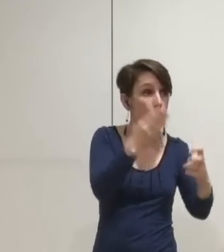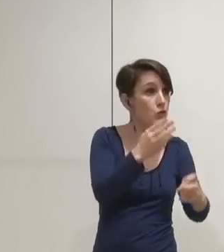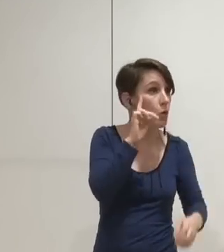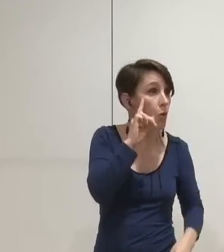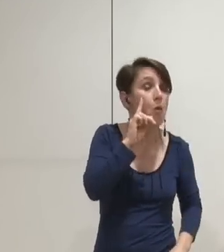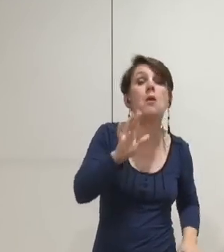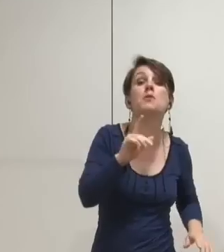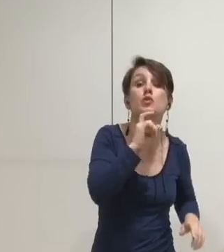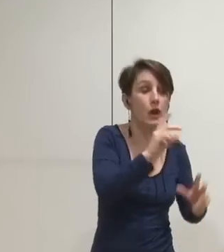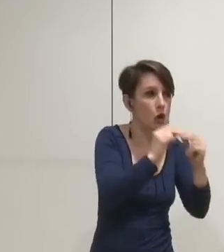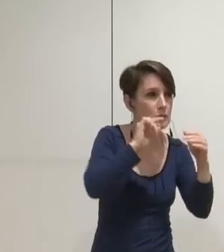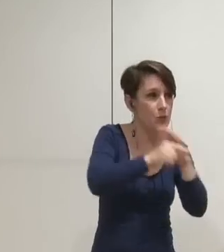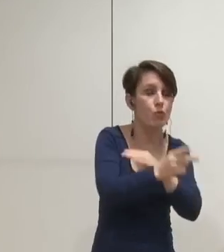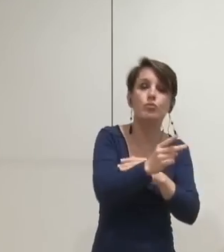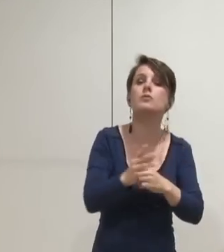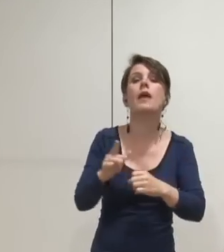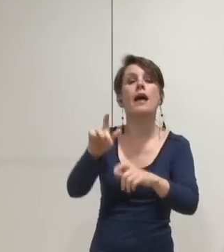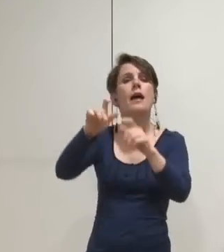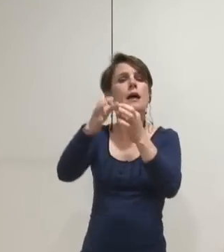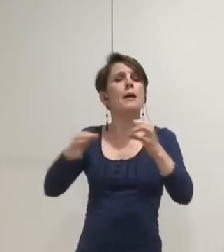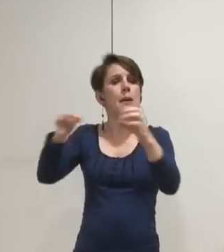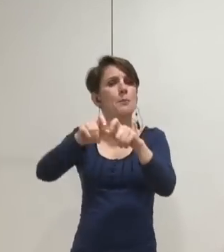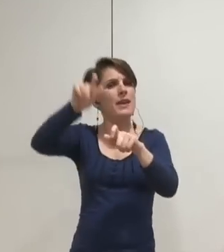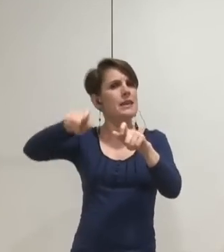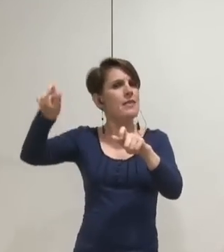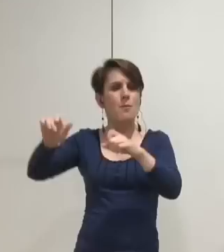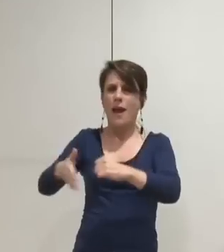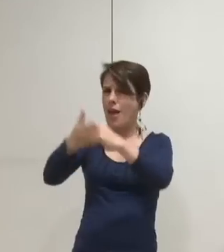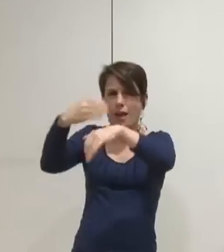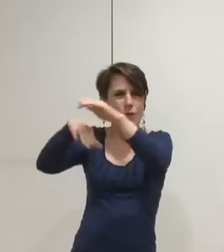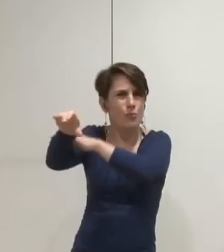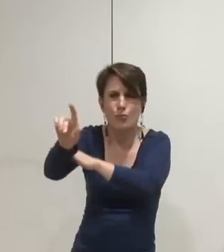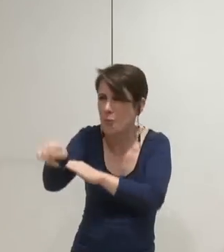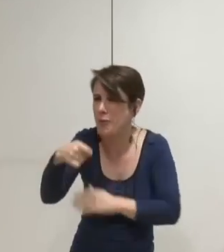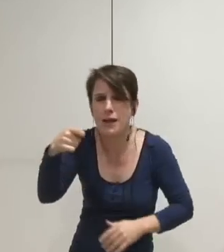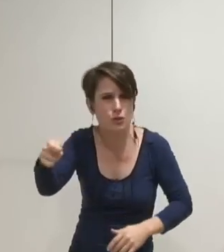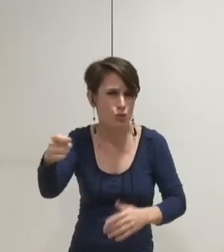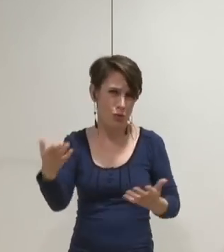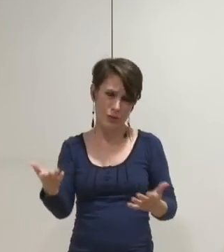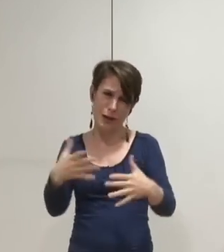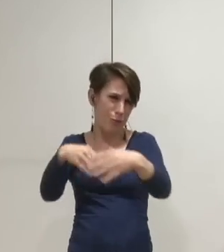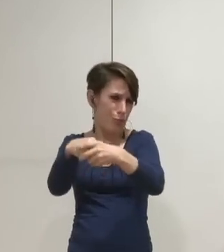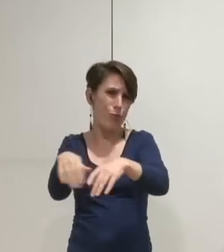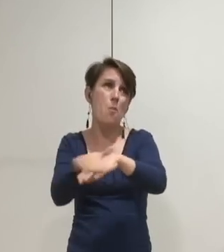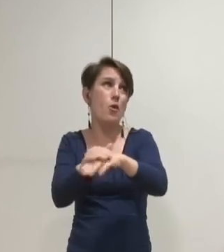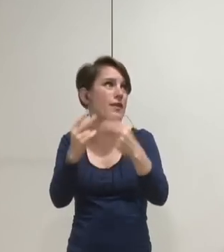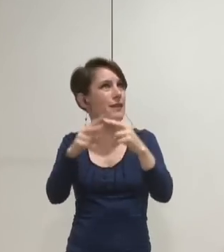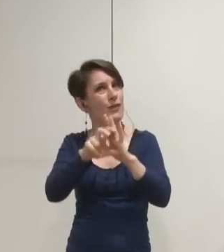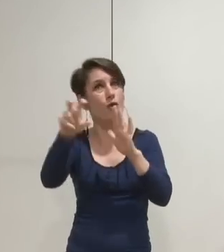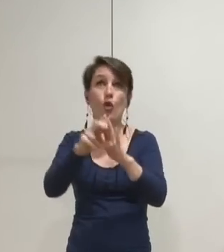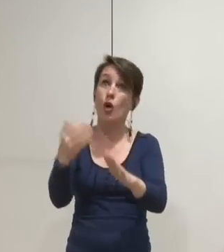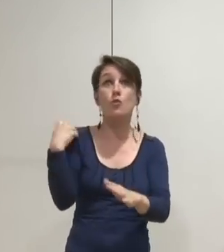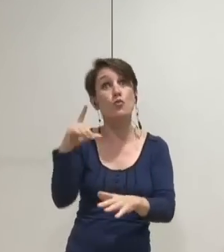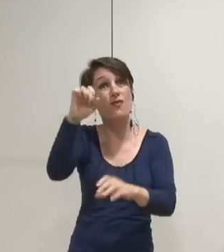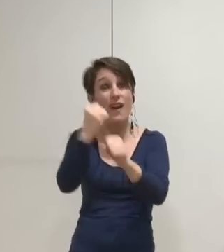l'aide au Népal bien sûr l'aide au pays en difficulté fait partie des constantes des politiques de la ville de Grenoble depuis plus de 20